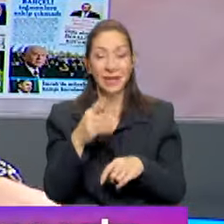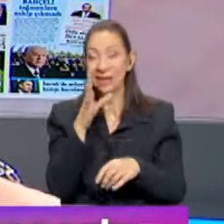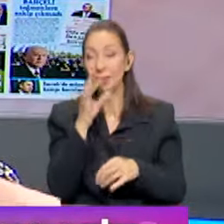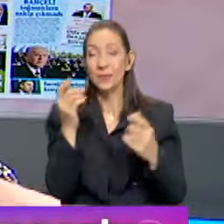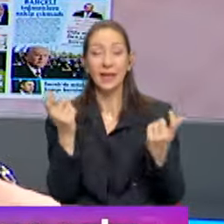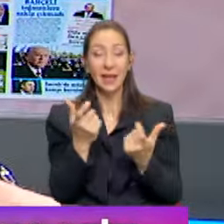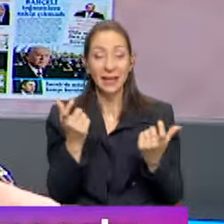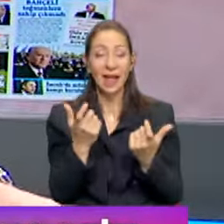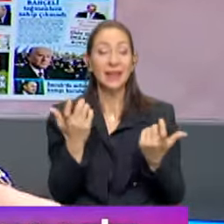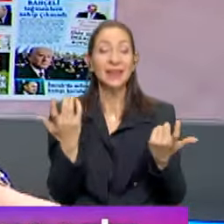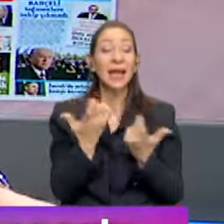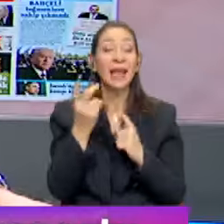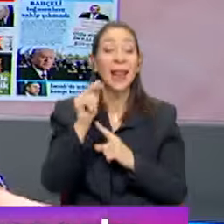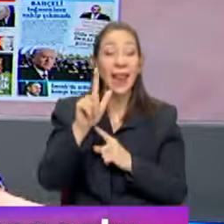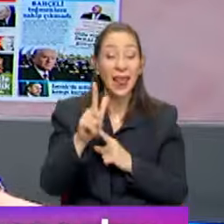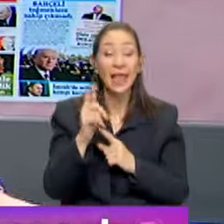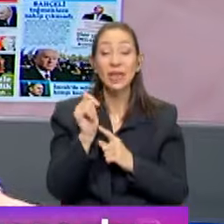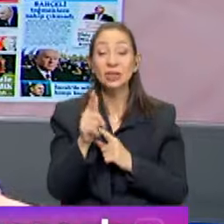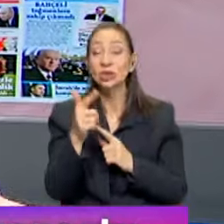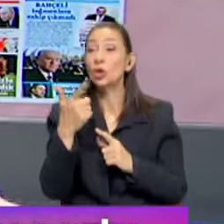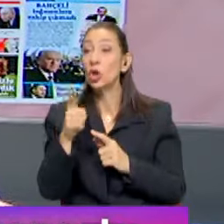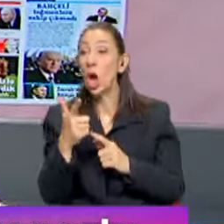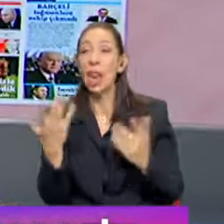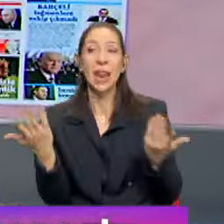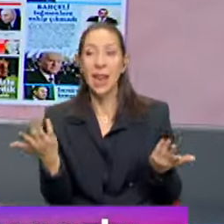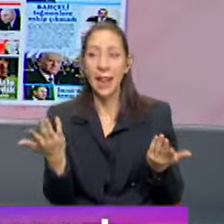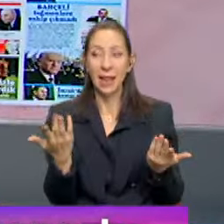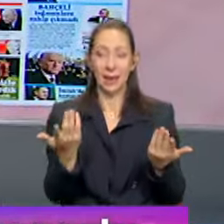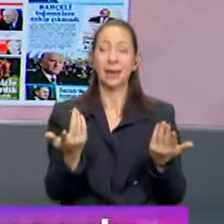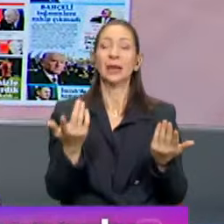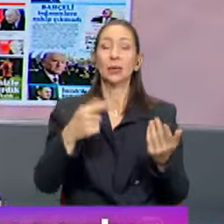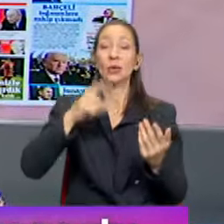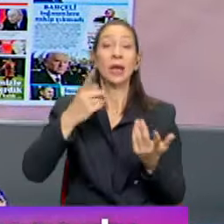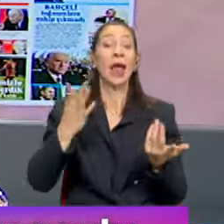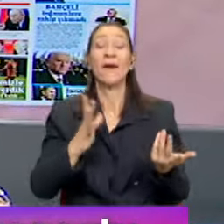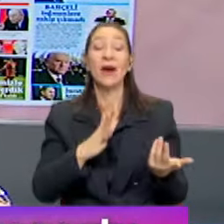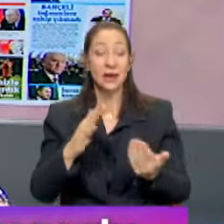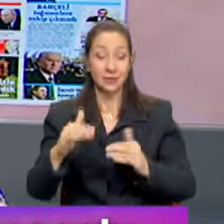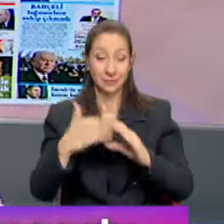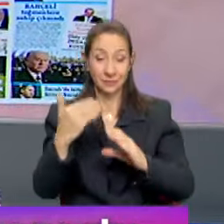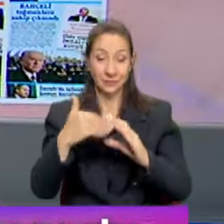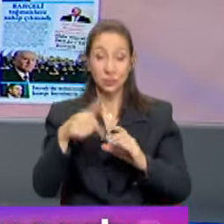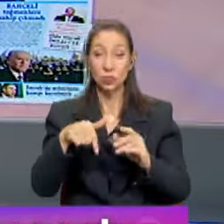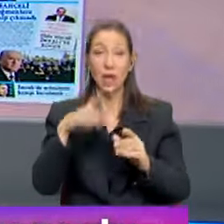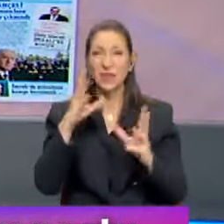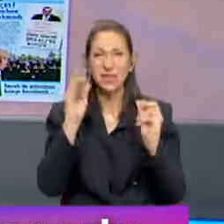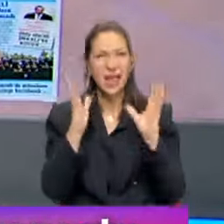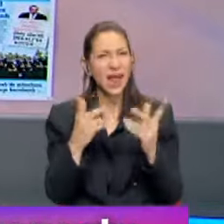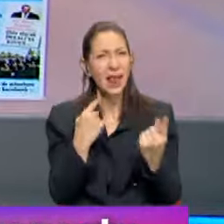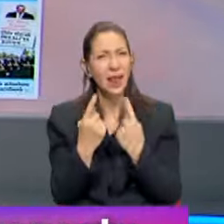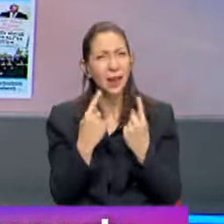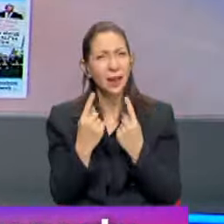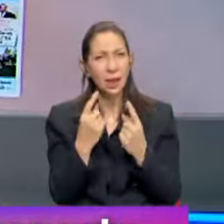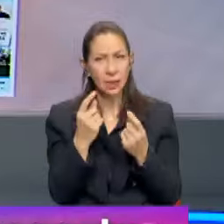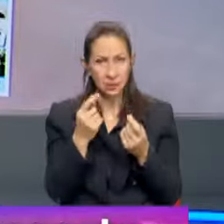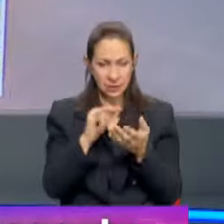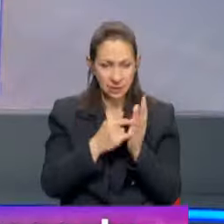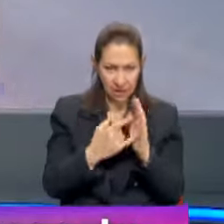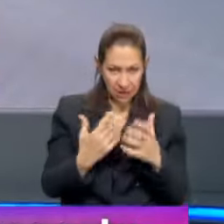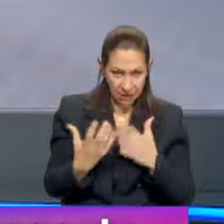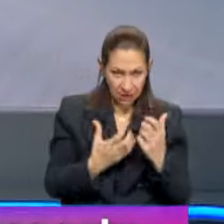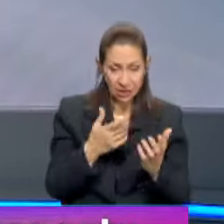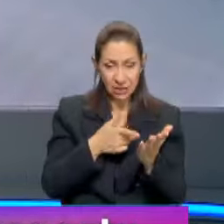Kimler nerede, hangi ilde, hangi ilçede, hangi köyde, gündeminizde ne var? Bugün en çok neyle uğraşacaksınız mesela? Geçimle mi